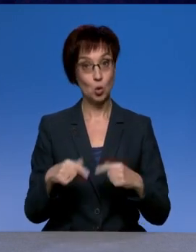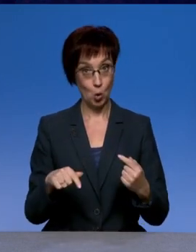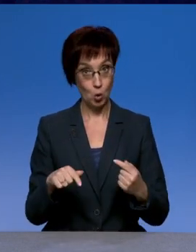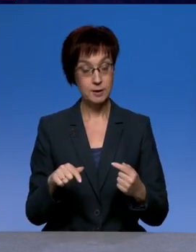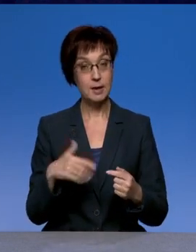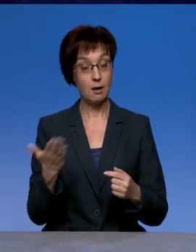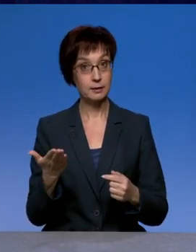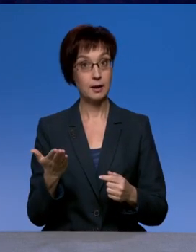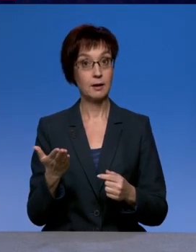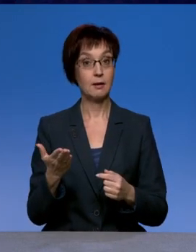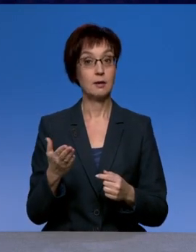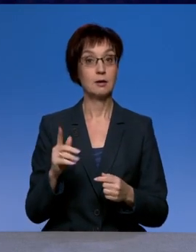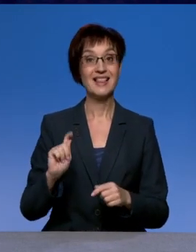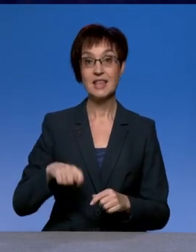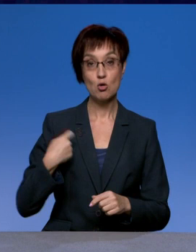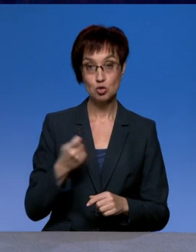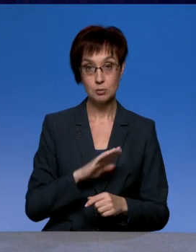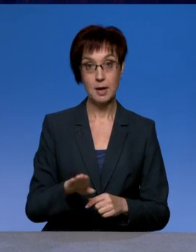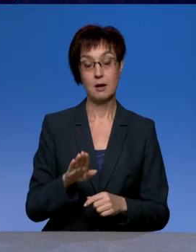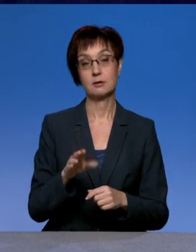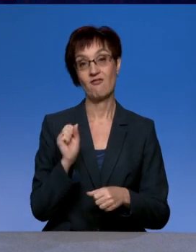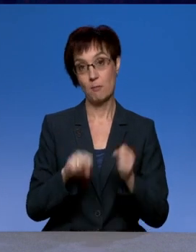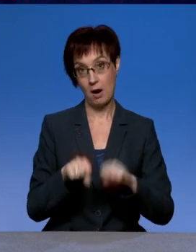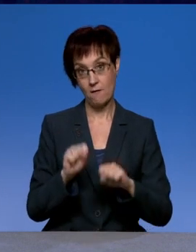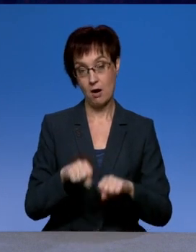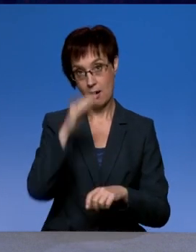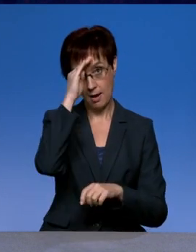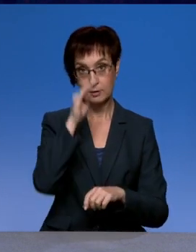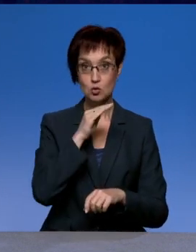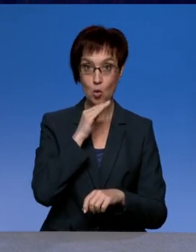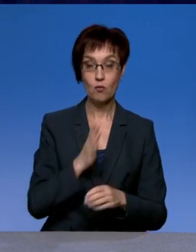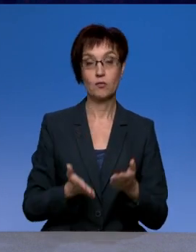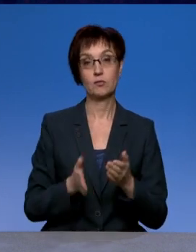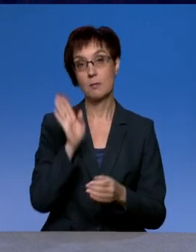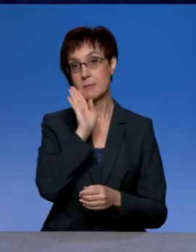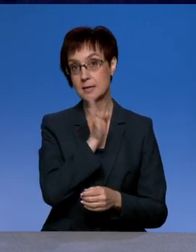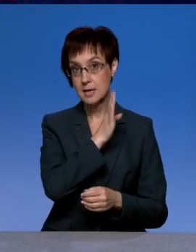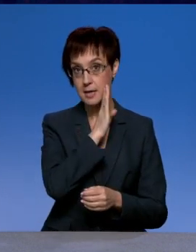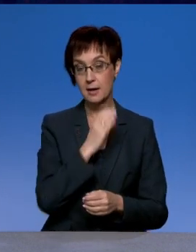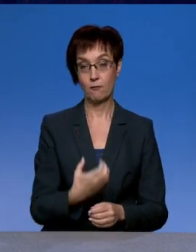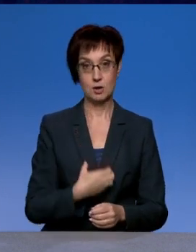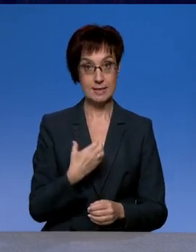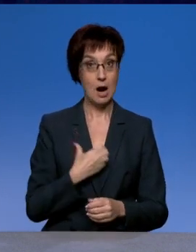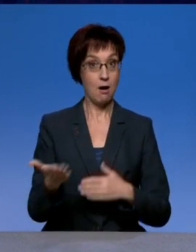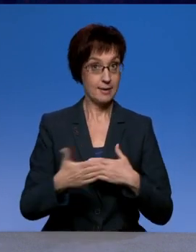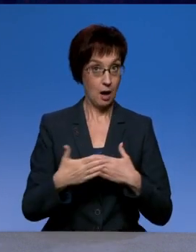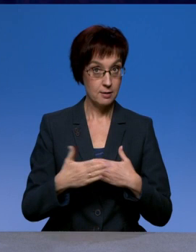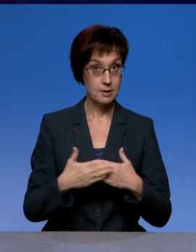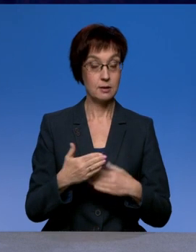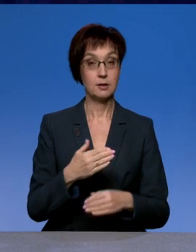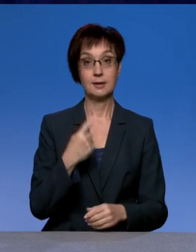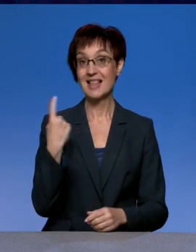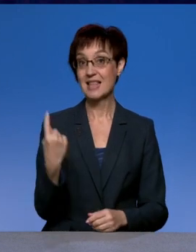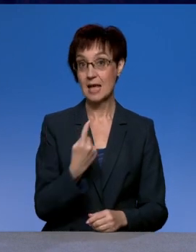матерей в правах таким существенным образом, потому что страх наказания – это не единственное, или страх оказаться в реестре, что